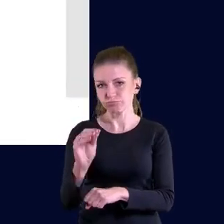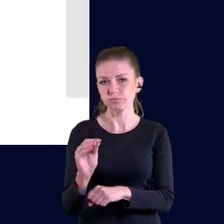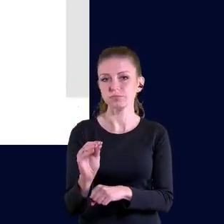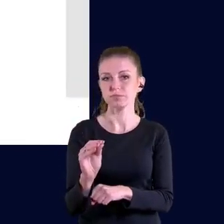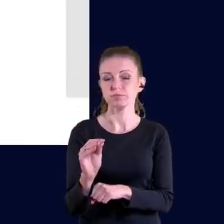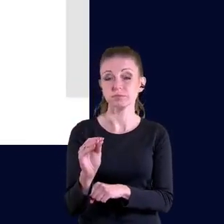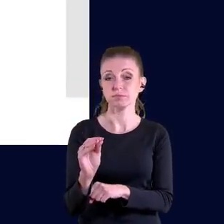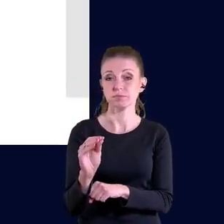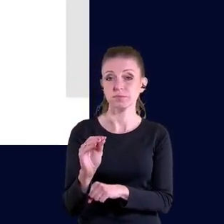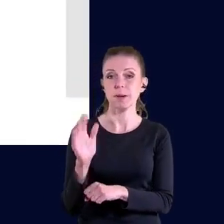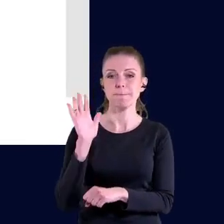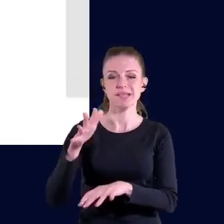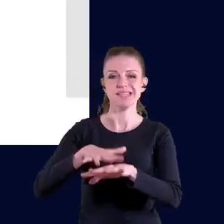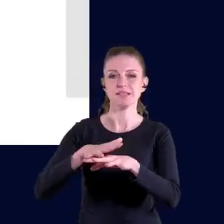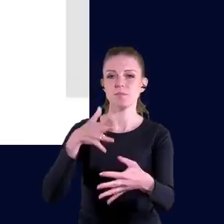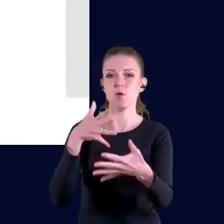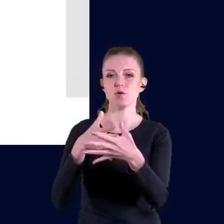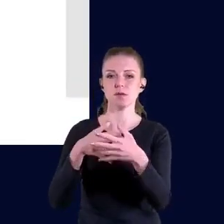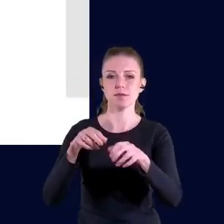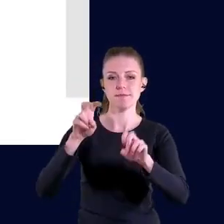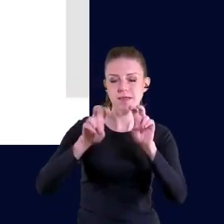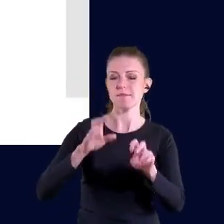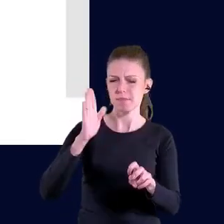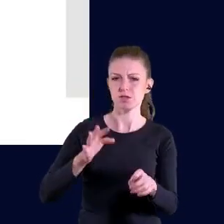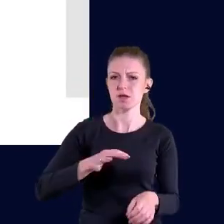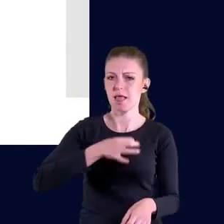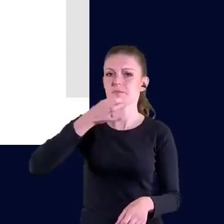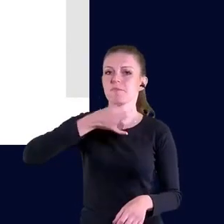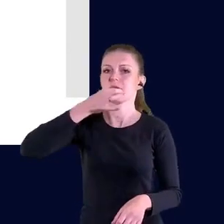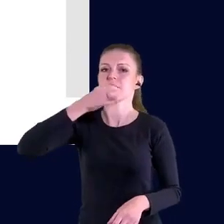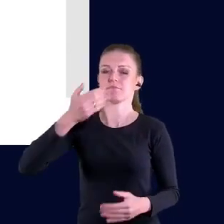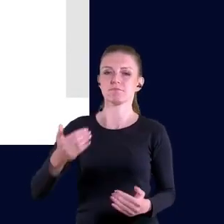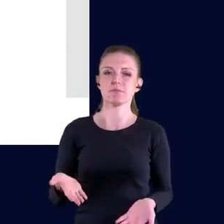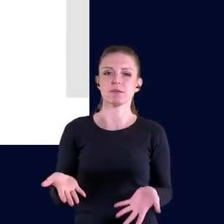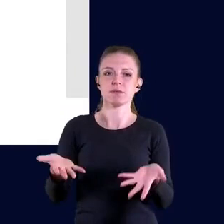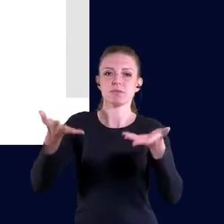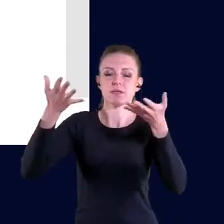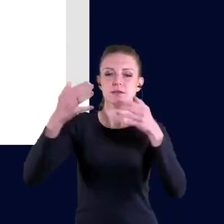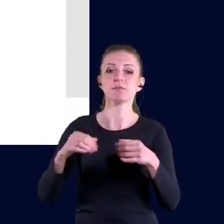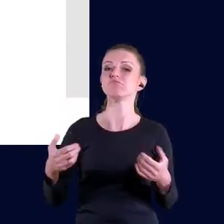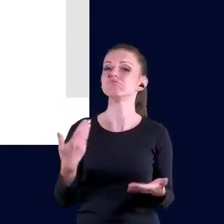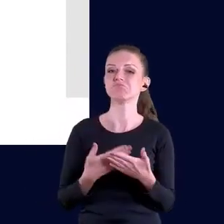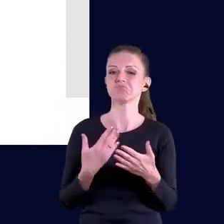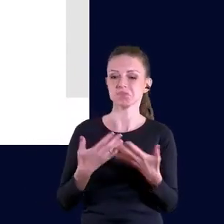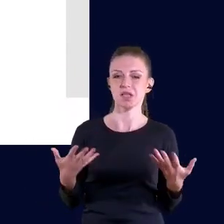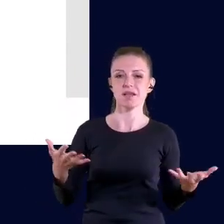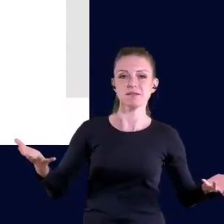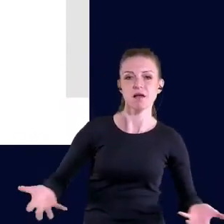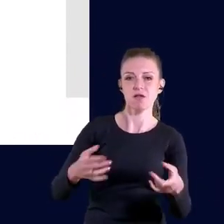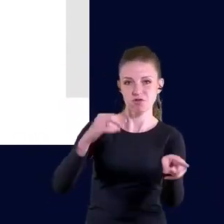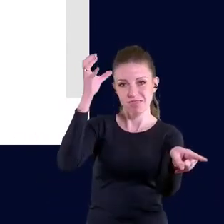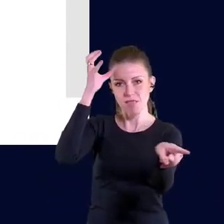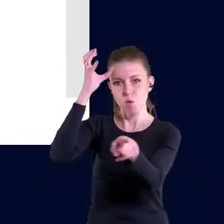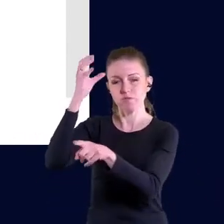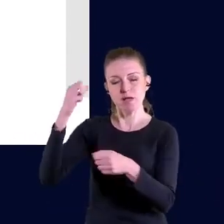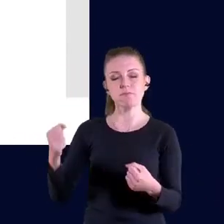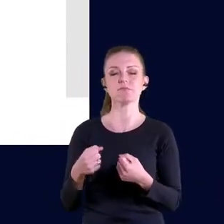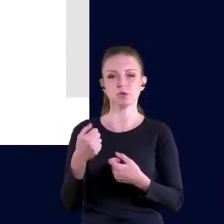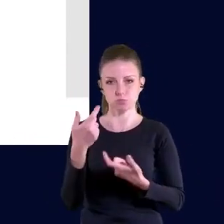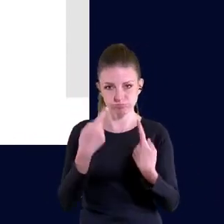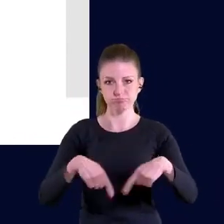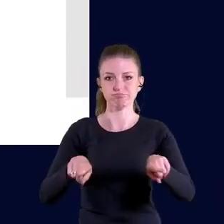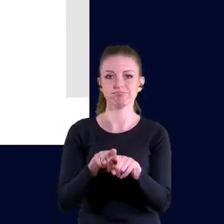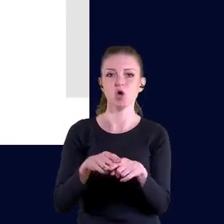system oceny badań zostanie udoskonalony tak by zachęcić naukowców do stosowania praktyk otwartej